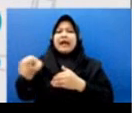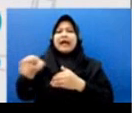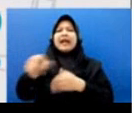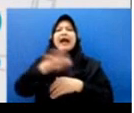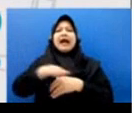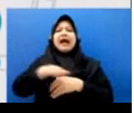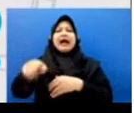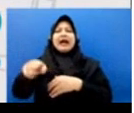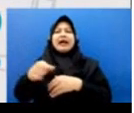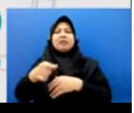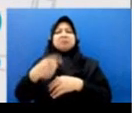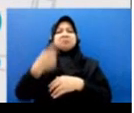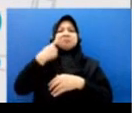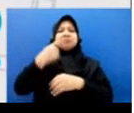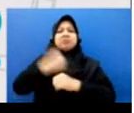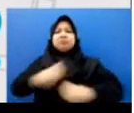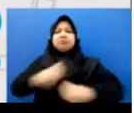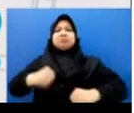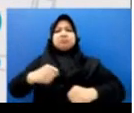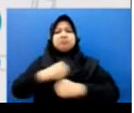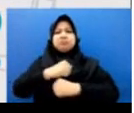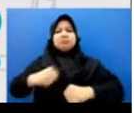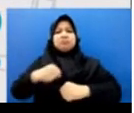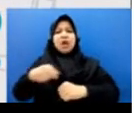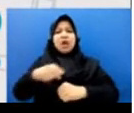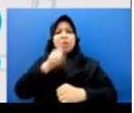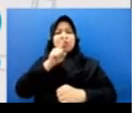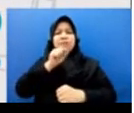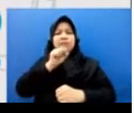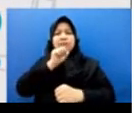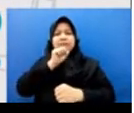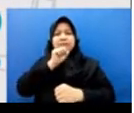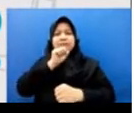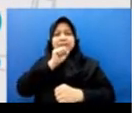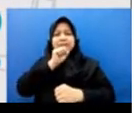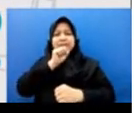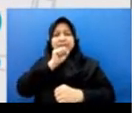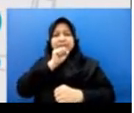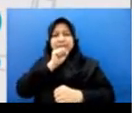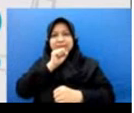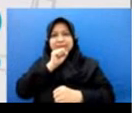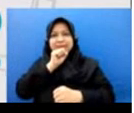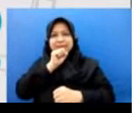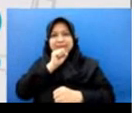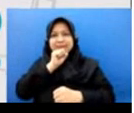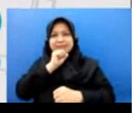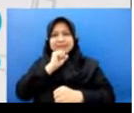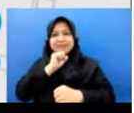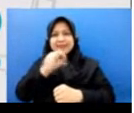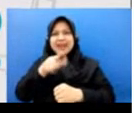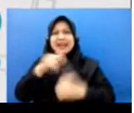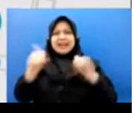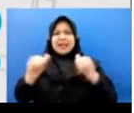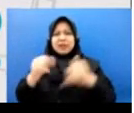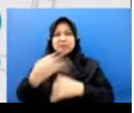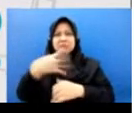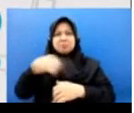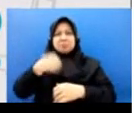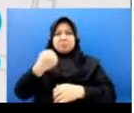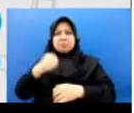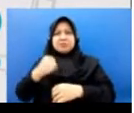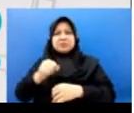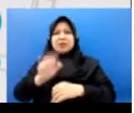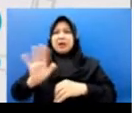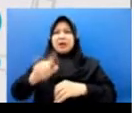mematahkan judgement atau hakiman dari si game tersebut, dan kemudian mereka bisa